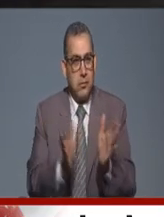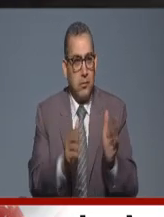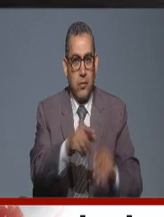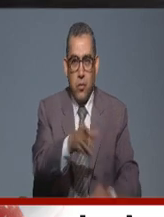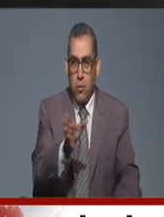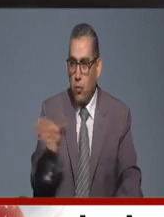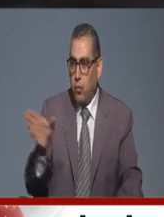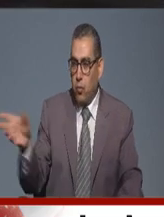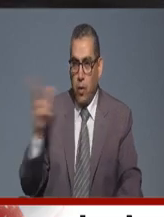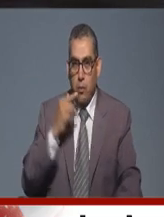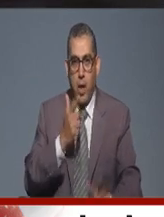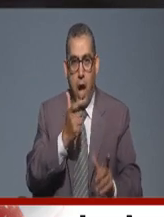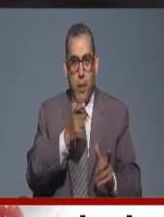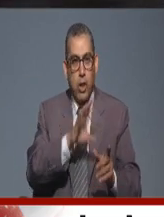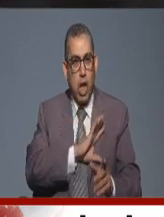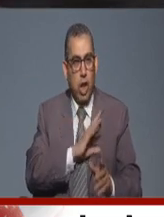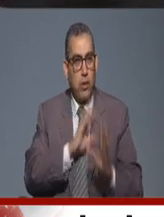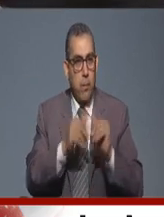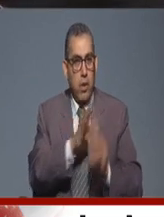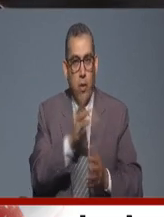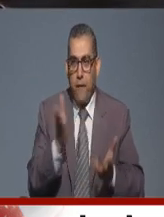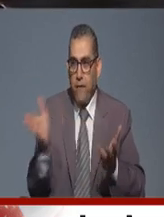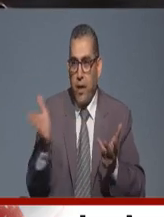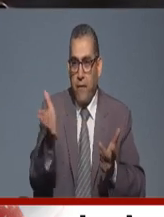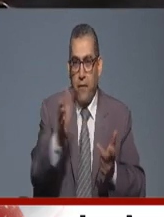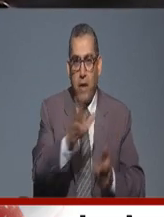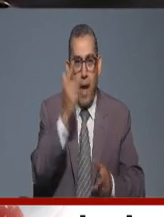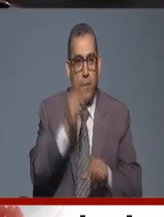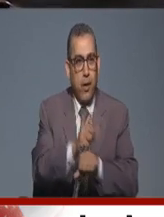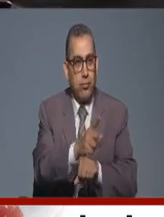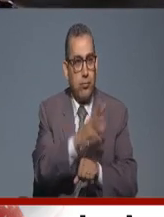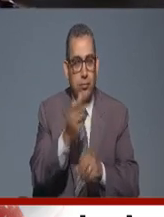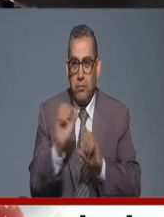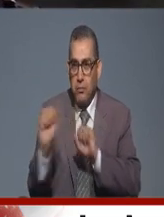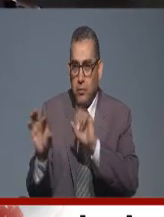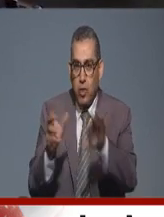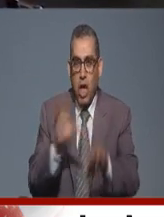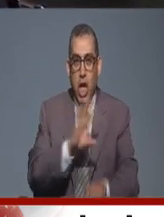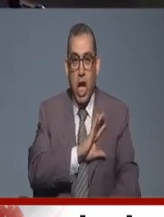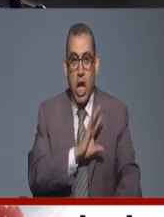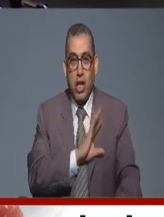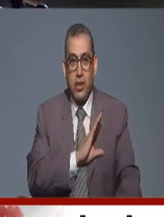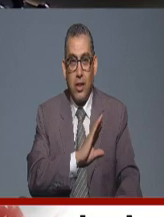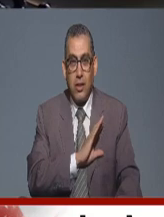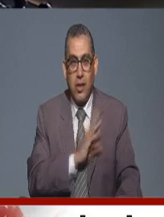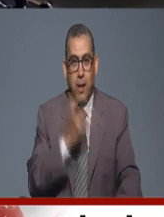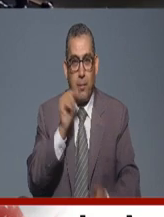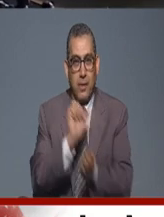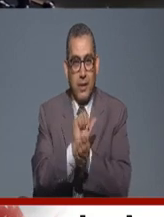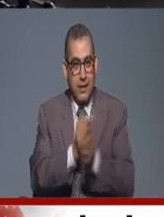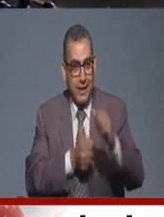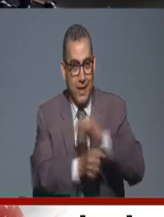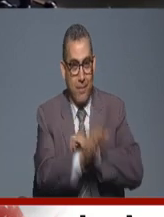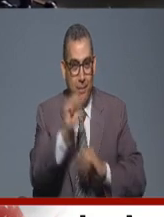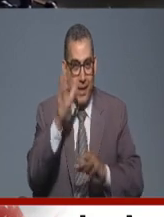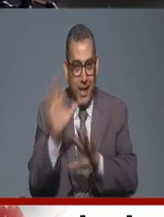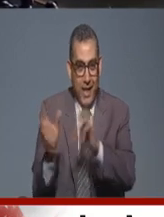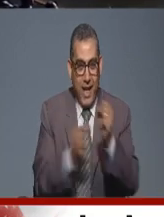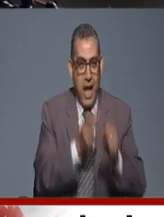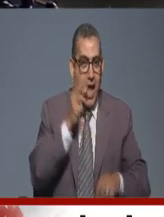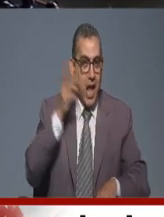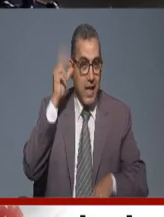المقتنيات للجيش المصري وايضا جيش الاسرى الاسرائيليين